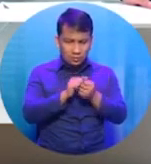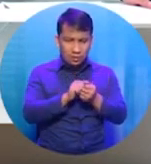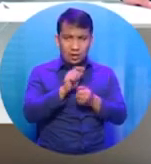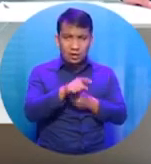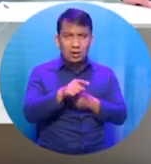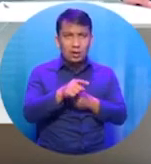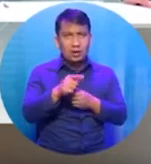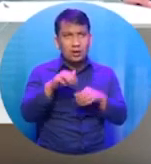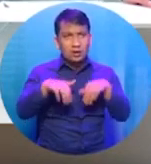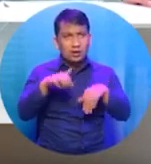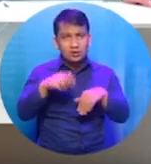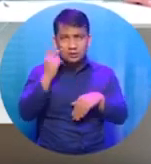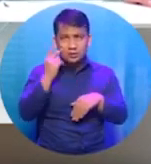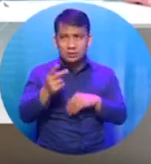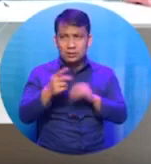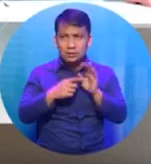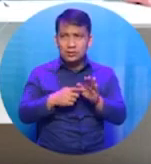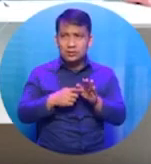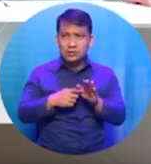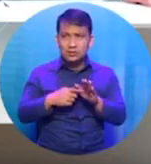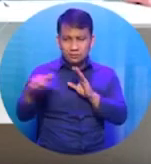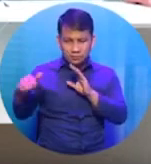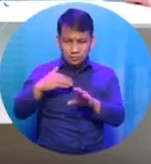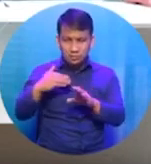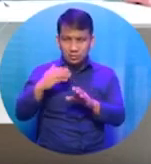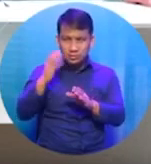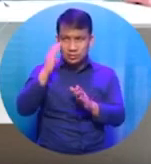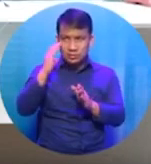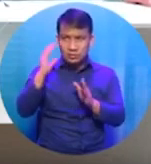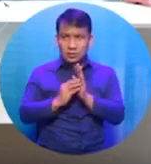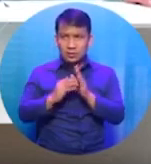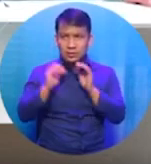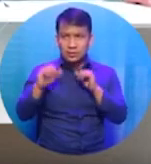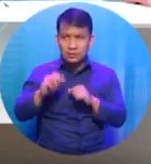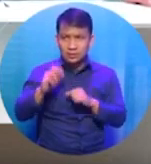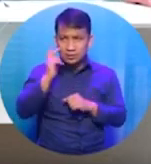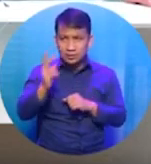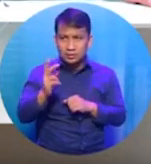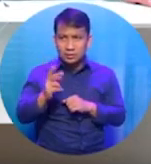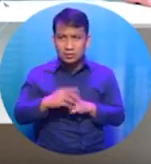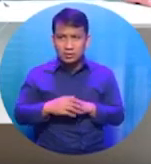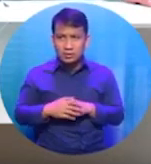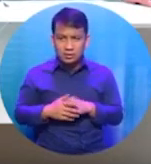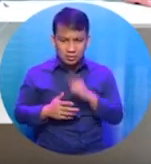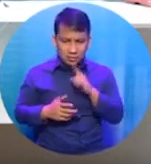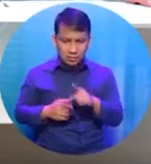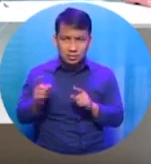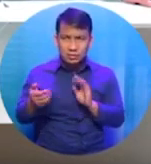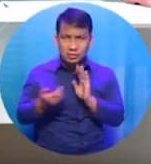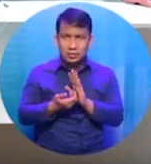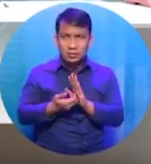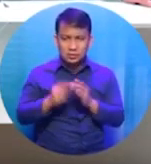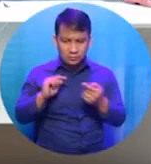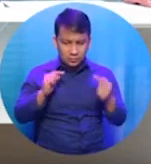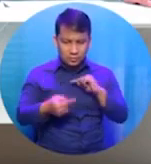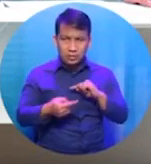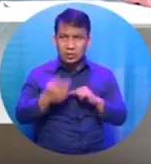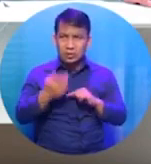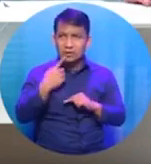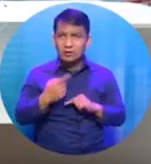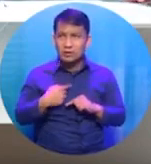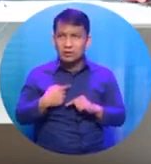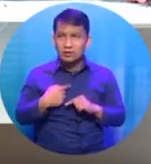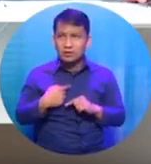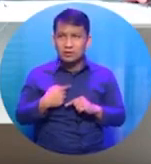sir. At nakita ko nga po, may mga pinadala kayong mga pictures. At nakita ko ang kanilang estado, totoo naman na may injury sila at